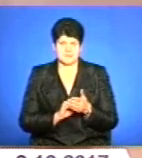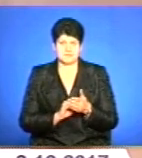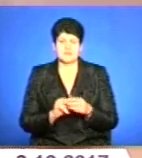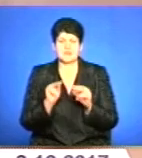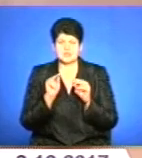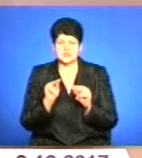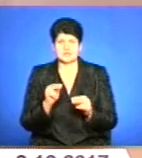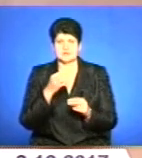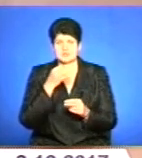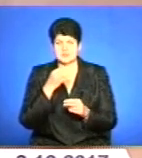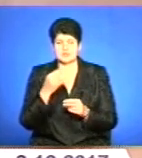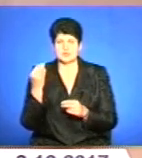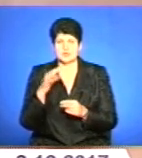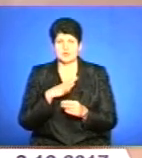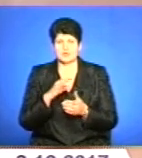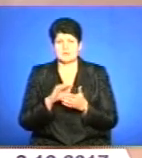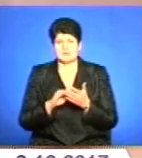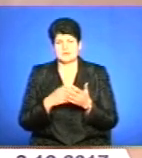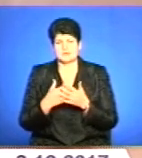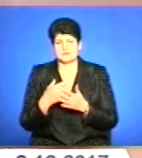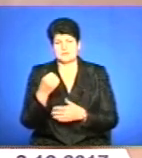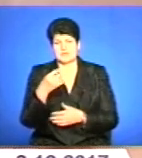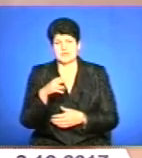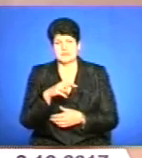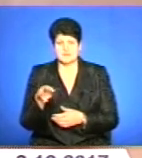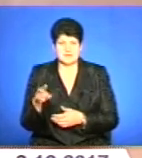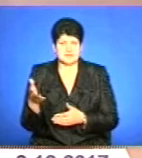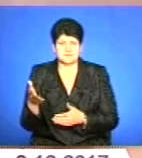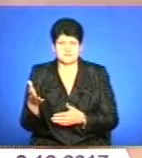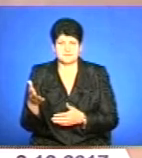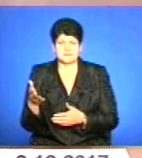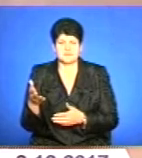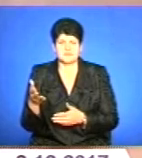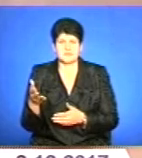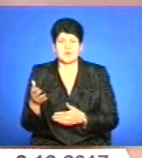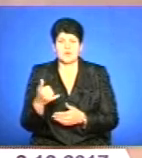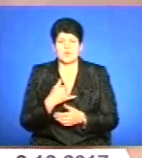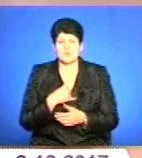Чесно скажу, що історія була написана хвилин так за 15-20 максимум, оскільки в